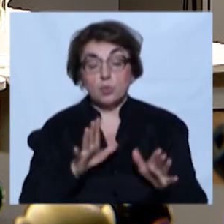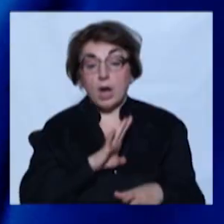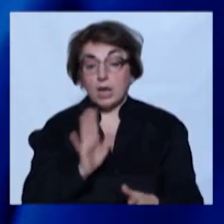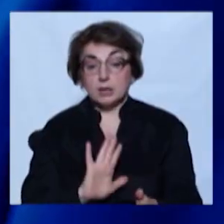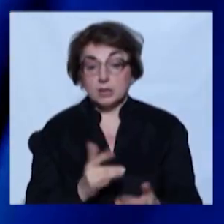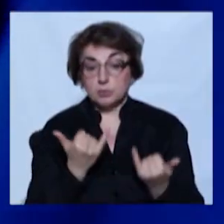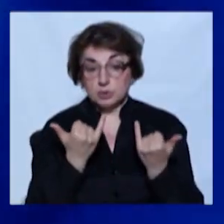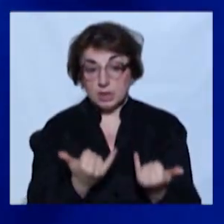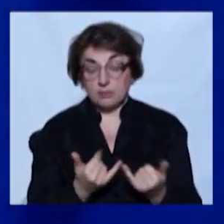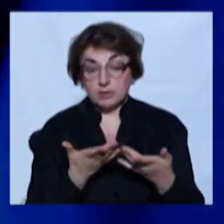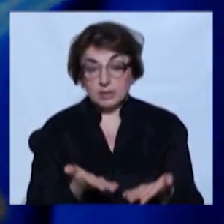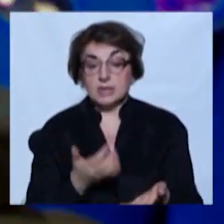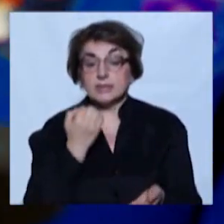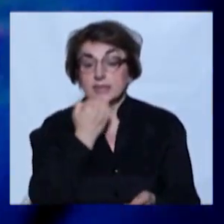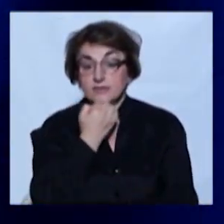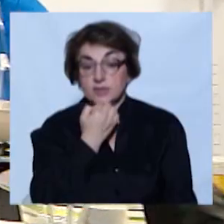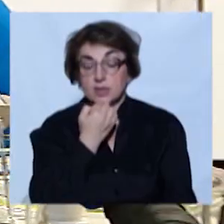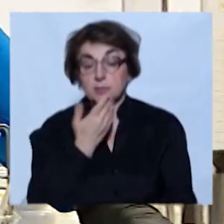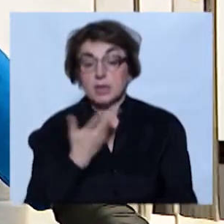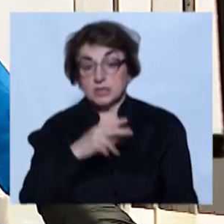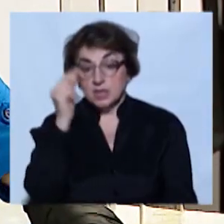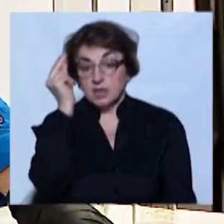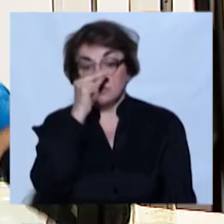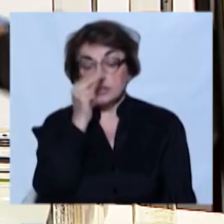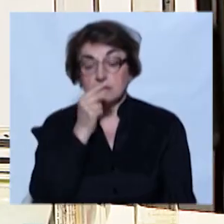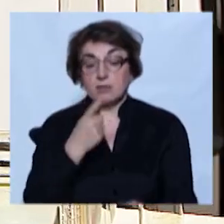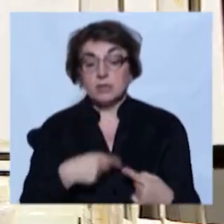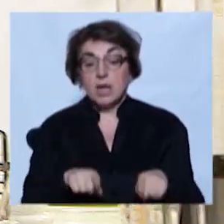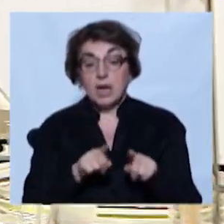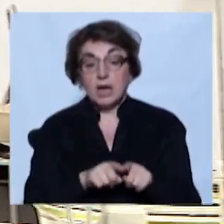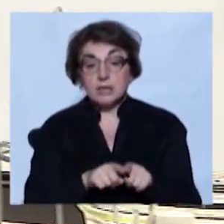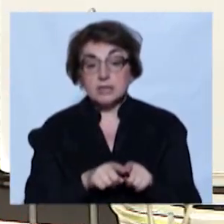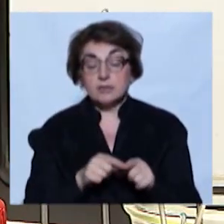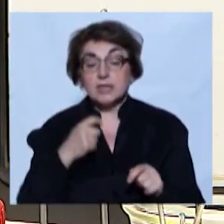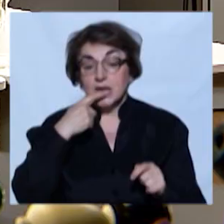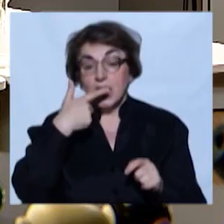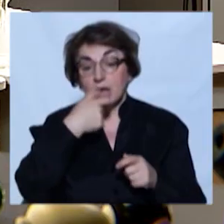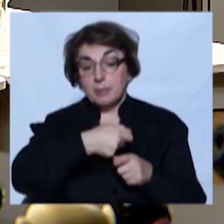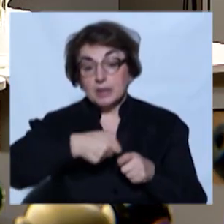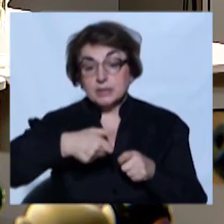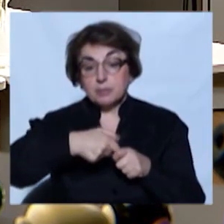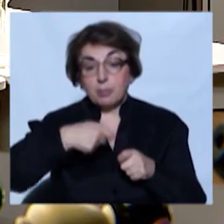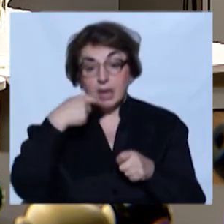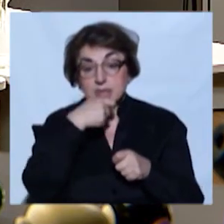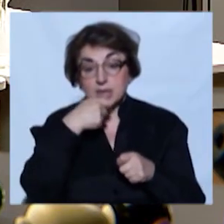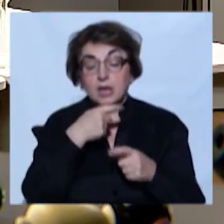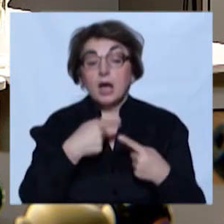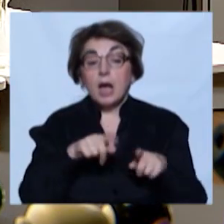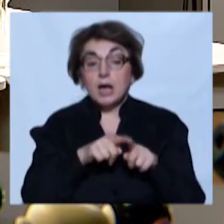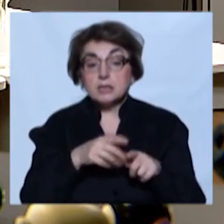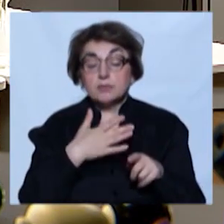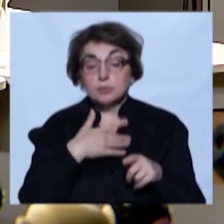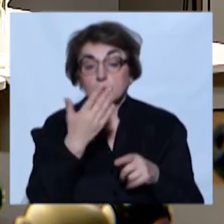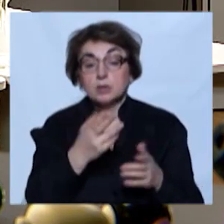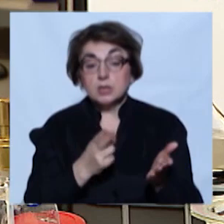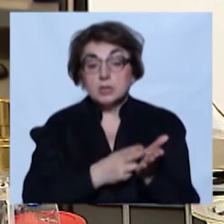ეს დღევანდელი ნივთიერებები, რაც შევისწავლეთ, ასევე კბილის პასტას და თქვენი სახელმძღვანელოები,